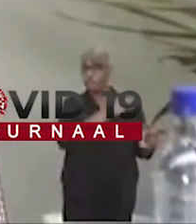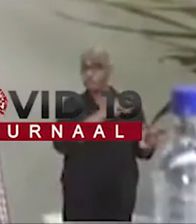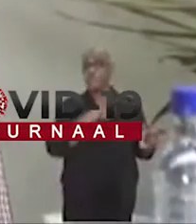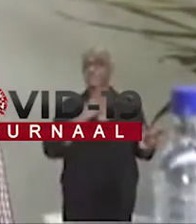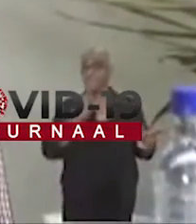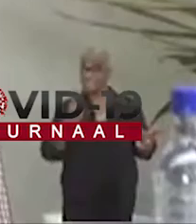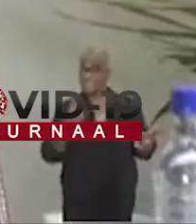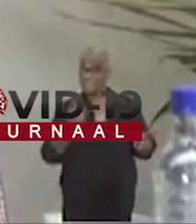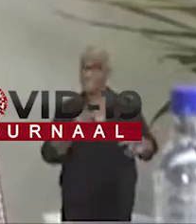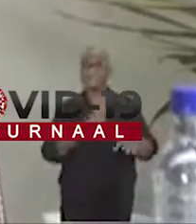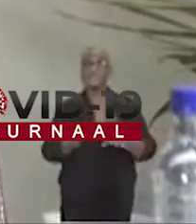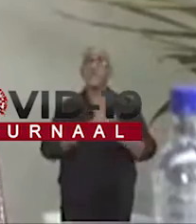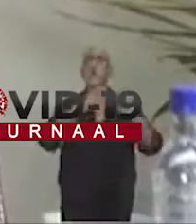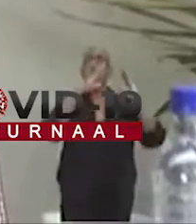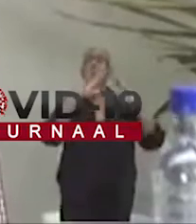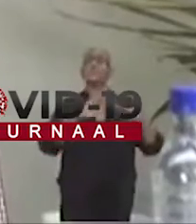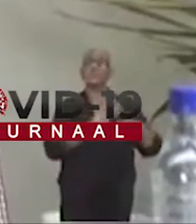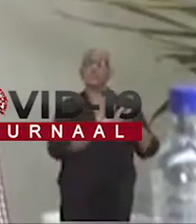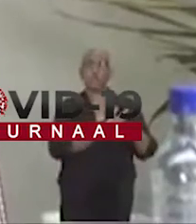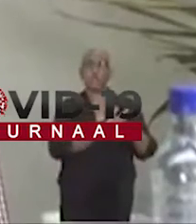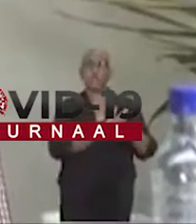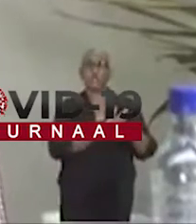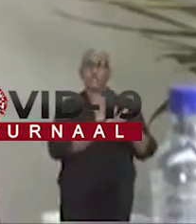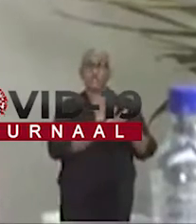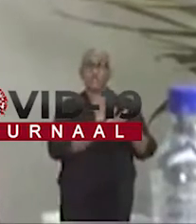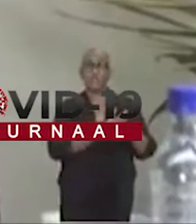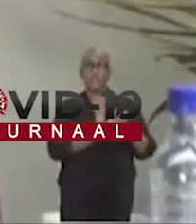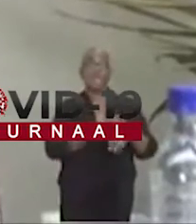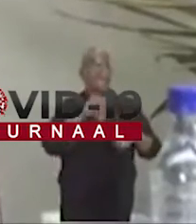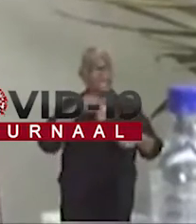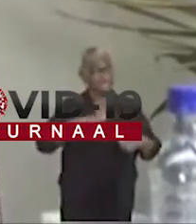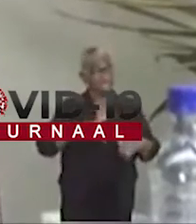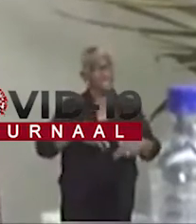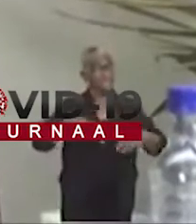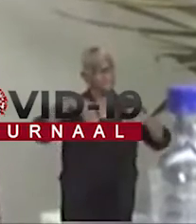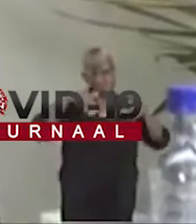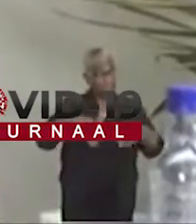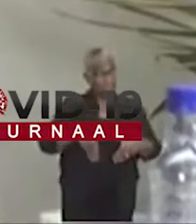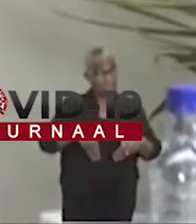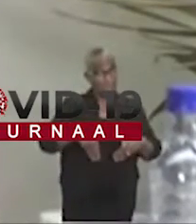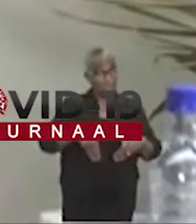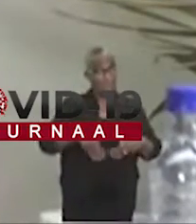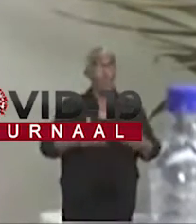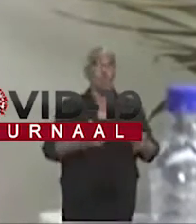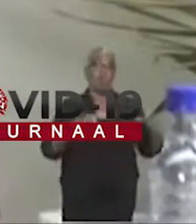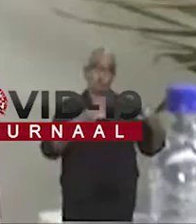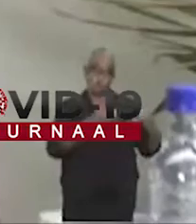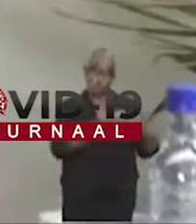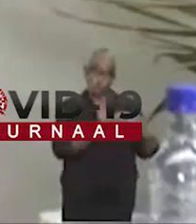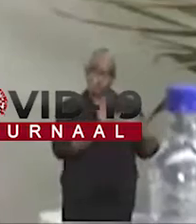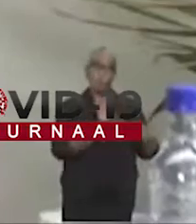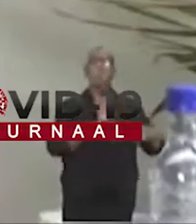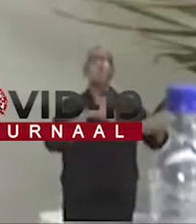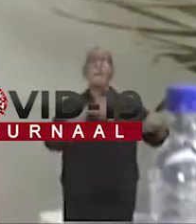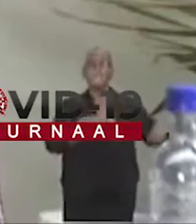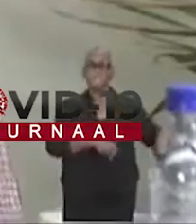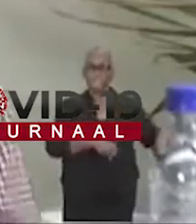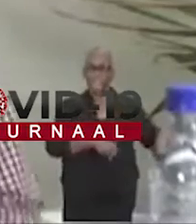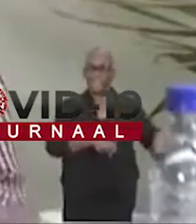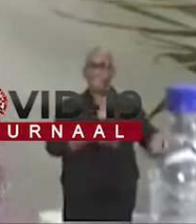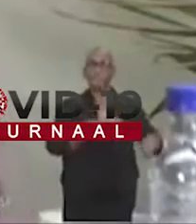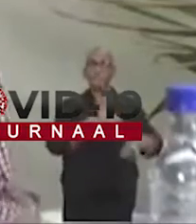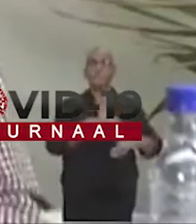Commissie, huisarts en ik ben hier voornamelijk namens een groep van Maron